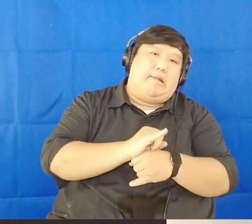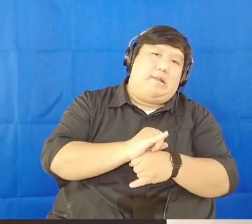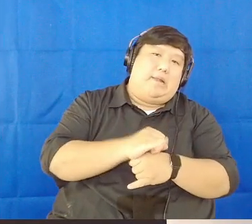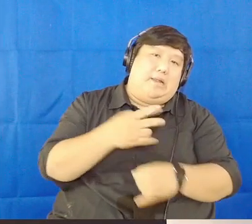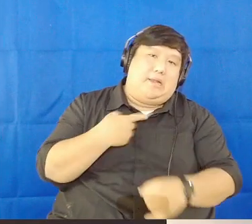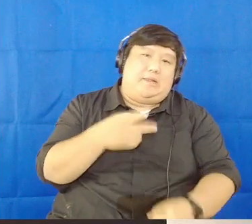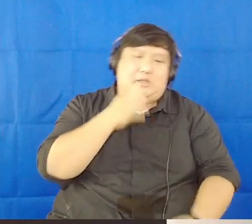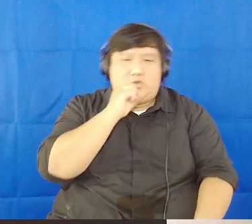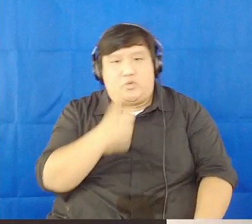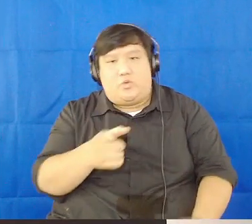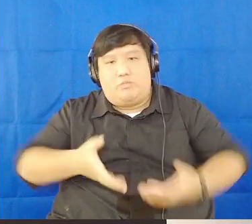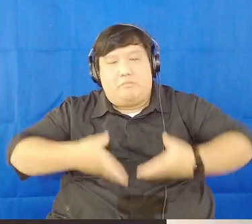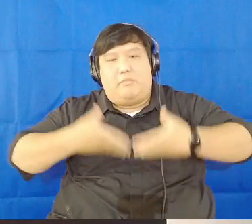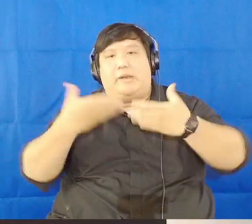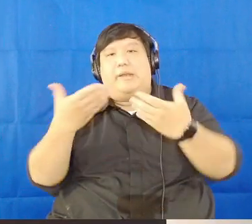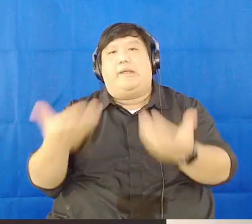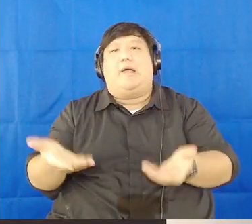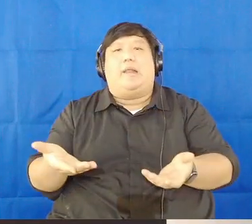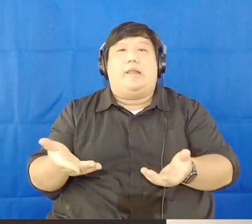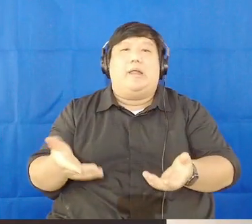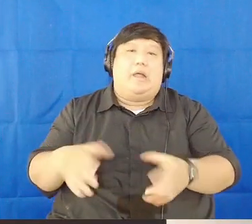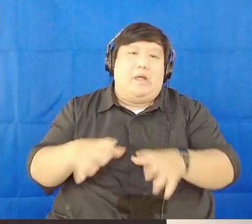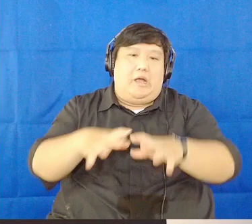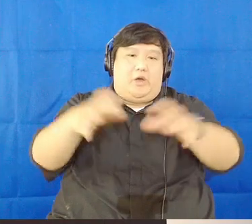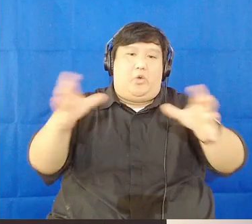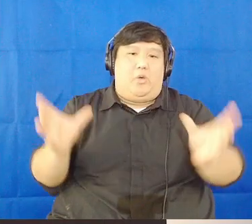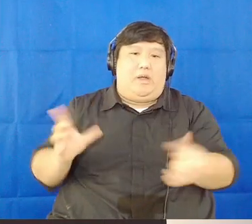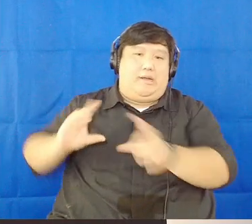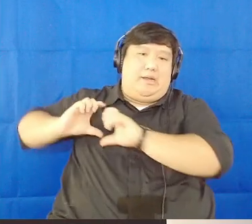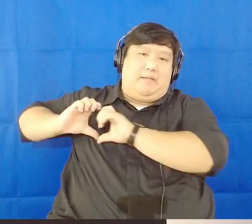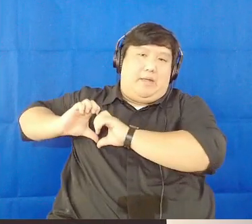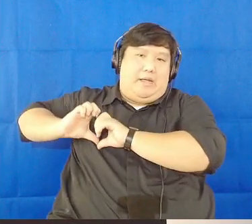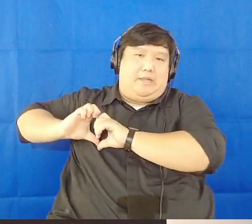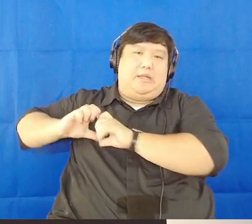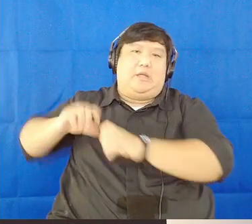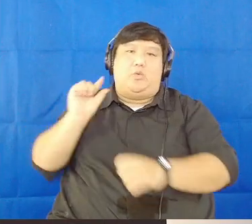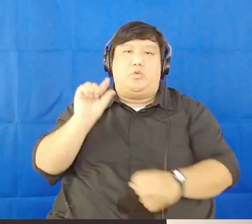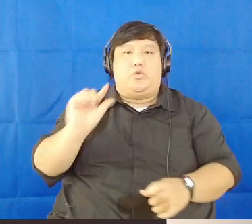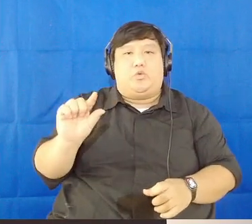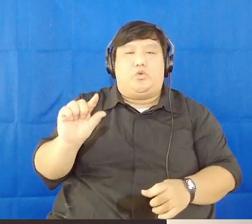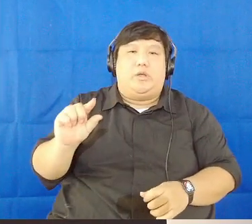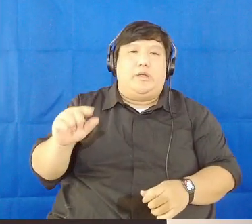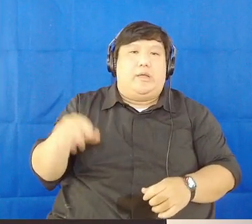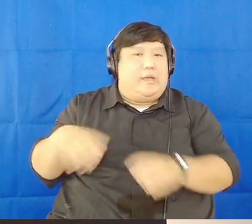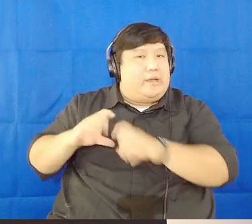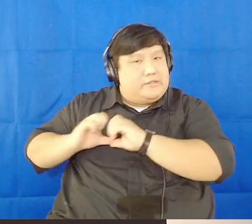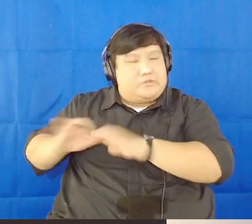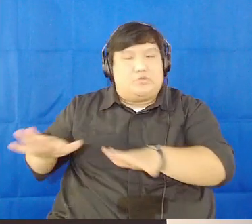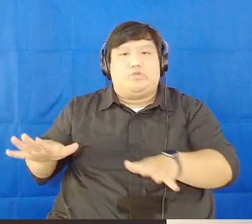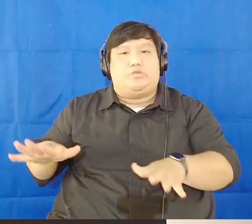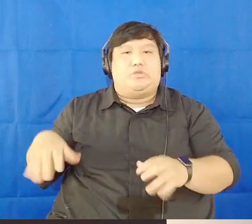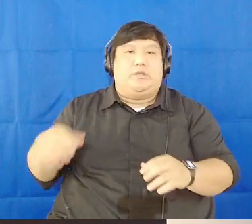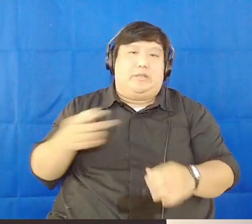sungguh memberikan ruang di dalam hidup kita akan Ia yang kita imani. Ketika kita mengimani Kristus